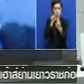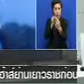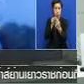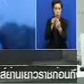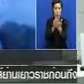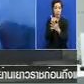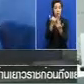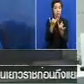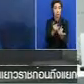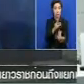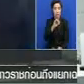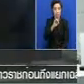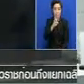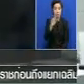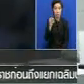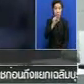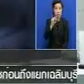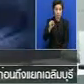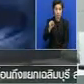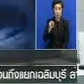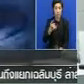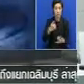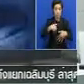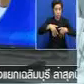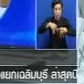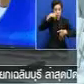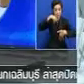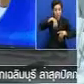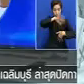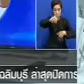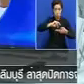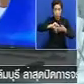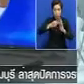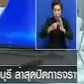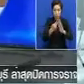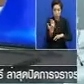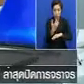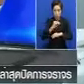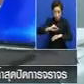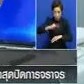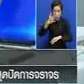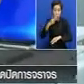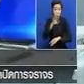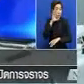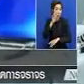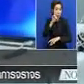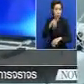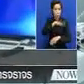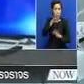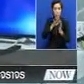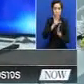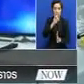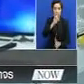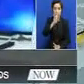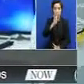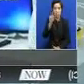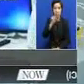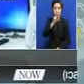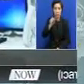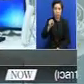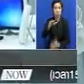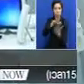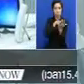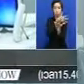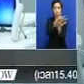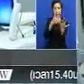ราอยู่ที่ 87% ของประชากรไทยนี่คือการวางโครงข่ายทีวีดิจิตอลให้ครอบคลุมนะครับโดยเป็นไ